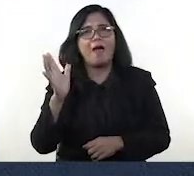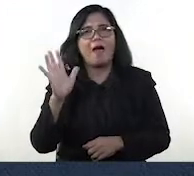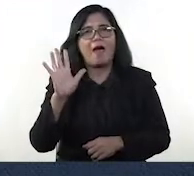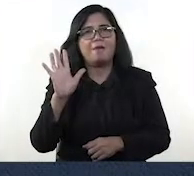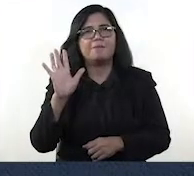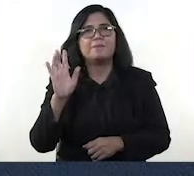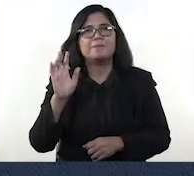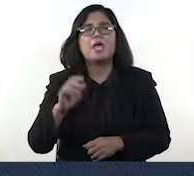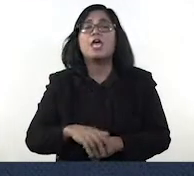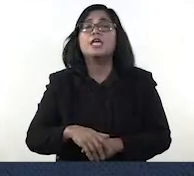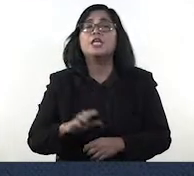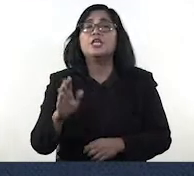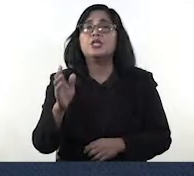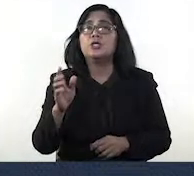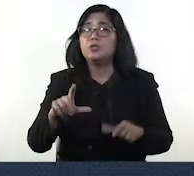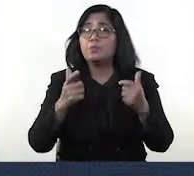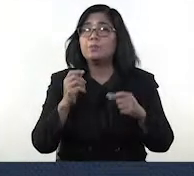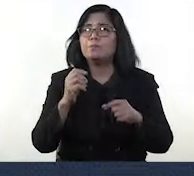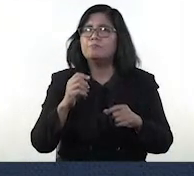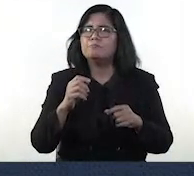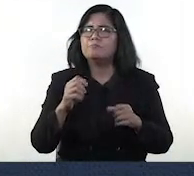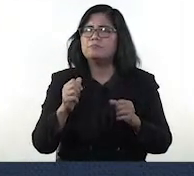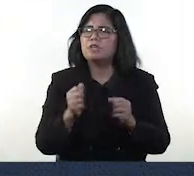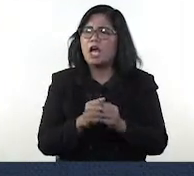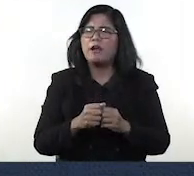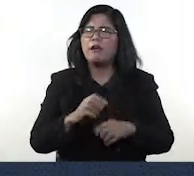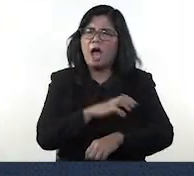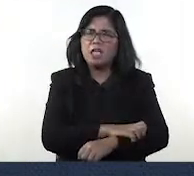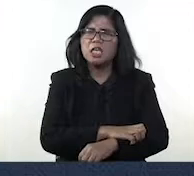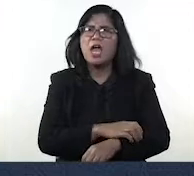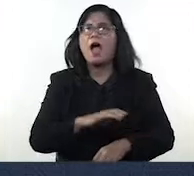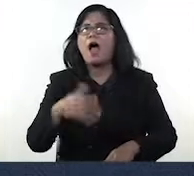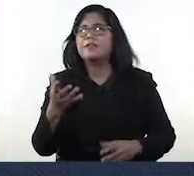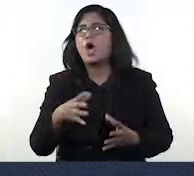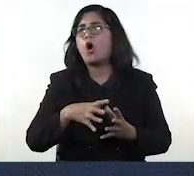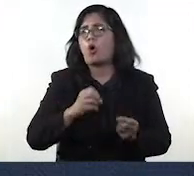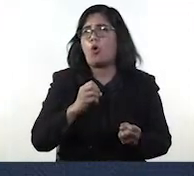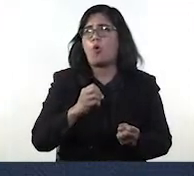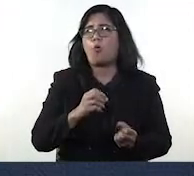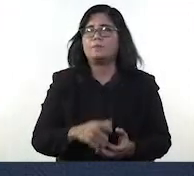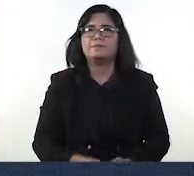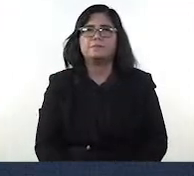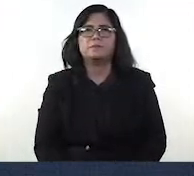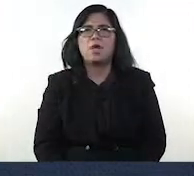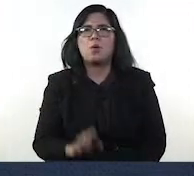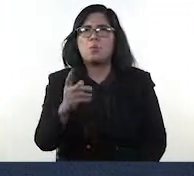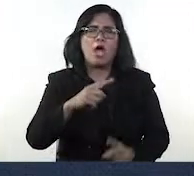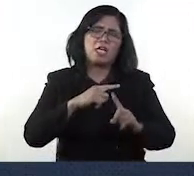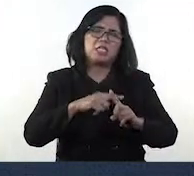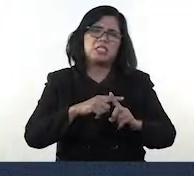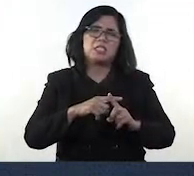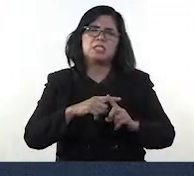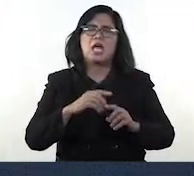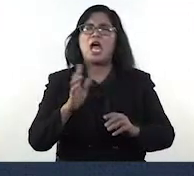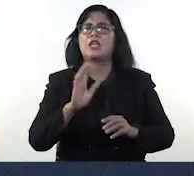menurut daging atau roh Hai Jelly Ini bukan bicara tentang Kristen atau non-kristen Ini bukan bicara